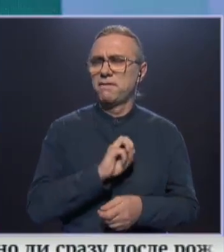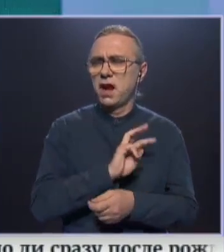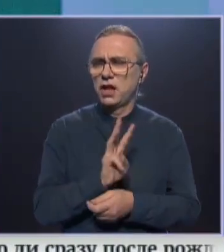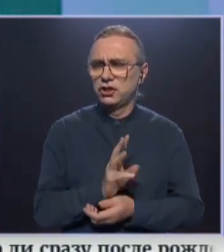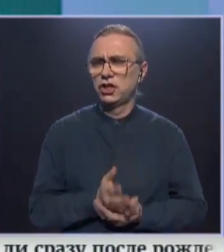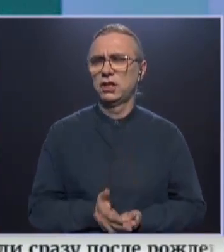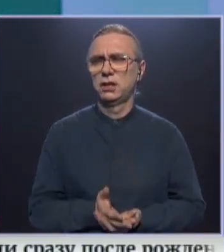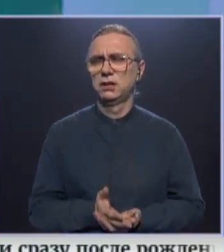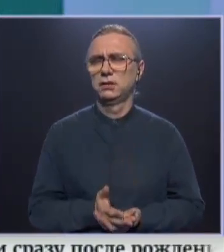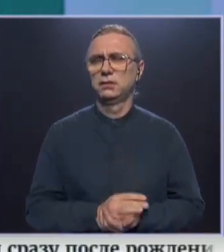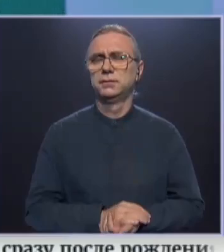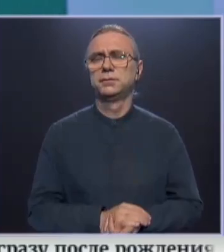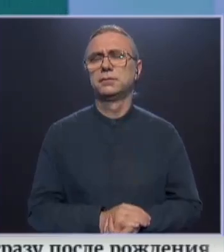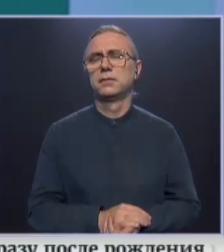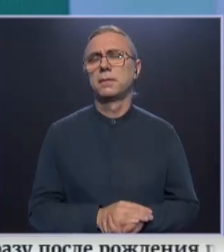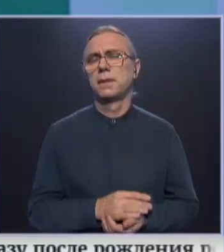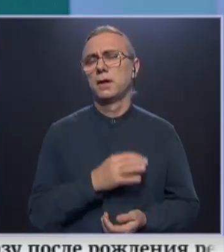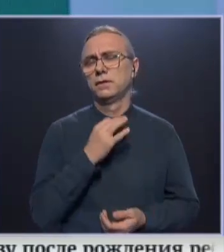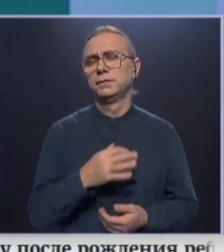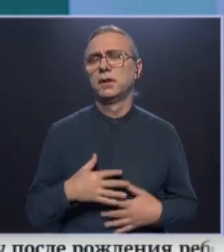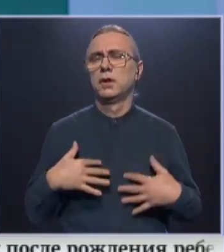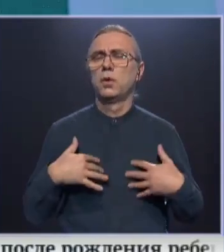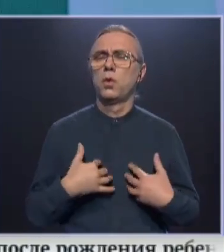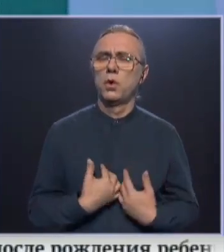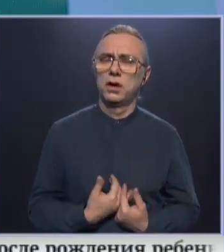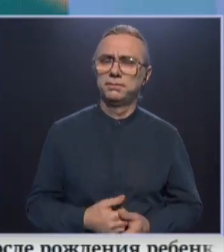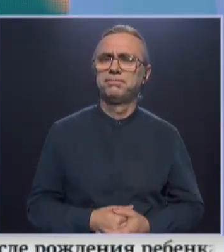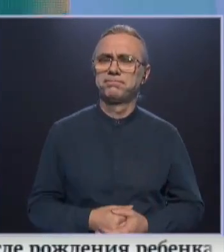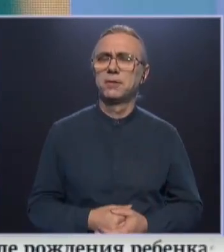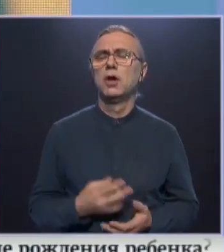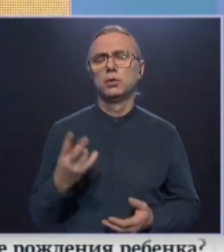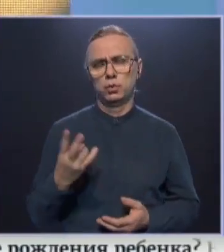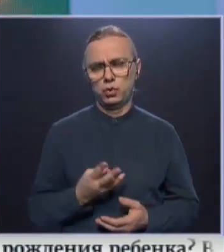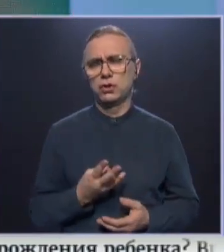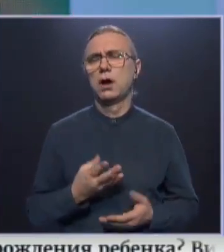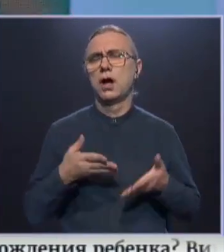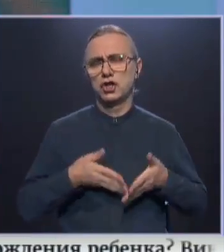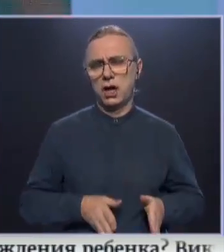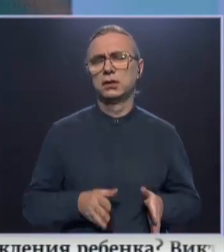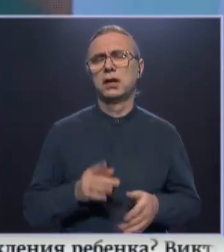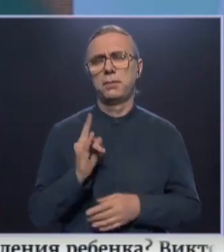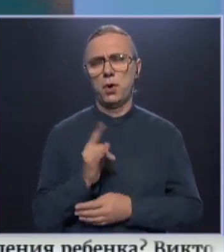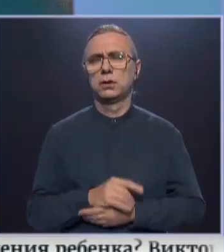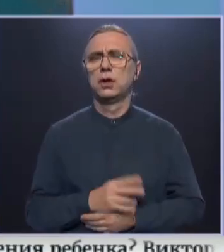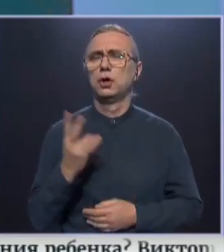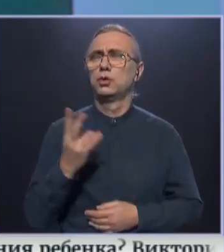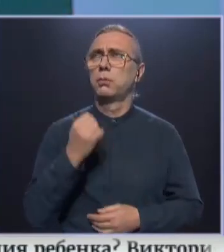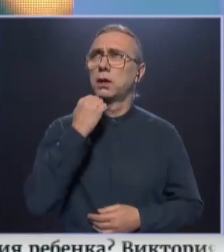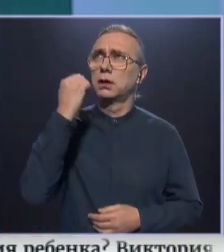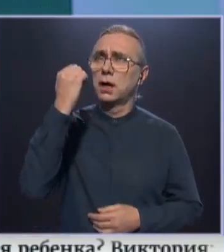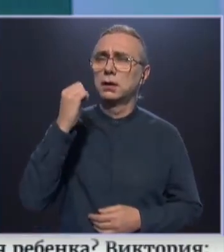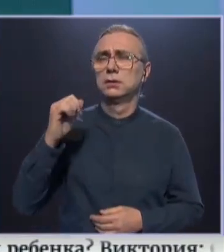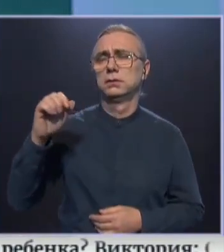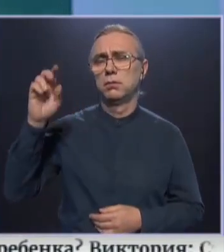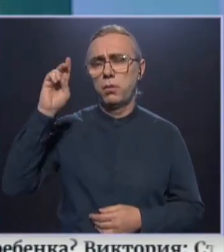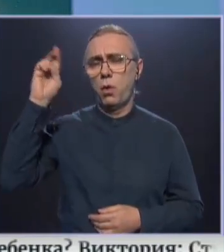Горе такое, да. Нужно рожать ребенка. Нужно благодарить Бога за ребенка, которого, несомненно, Господь